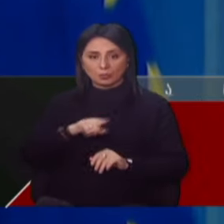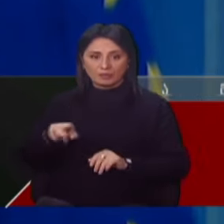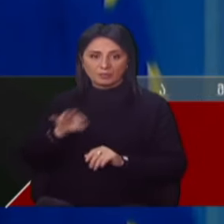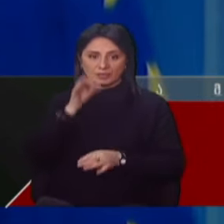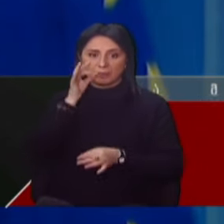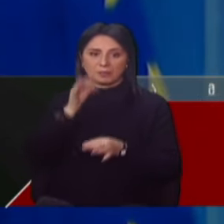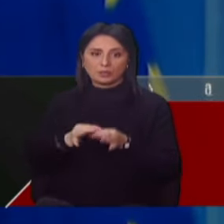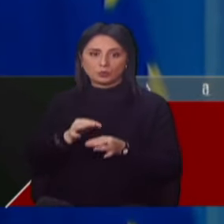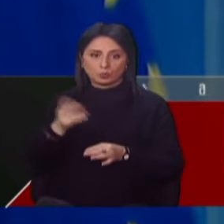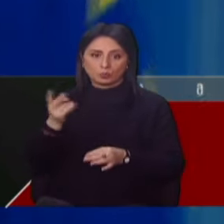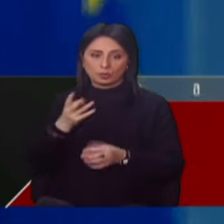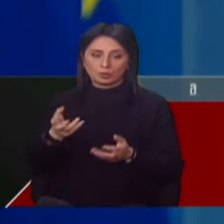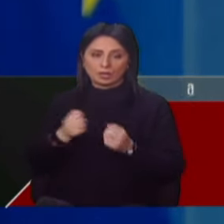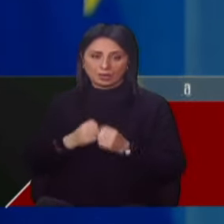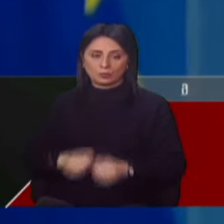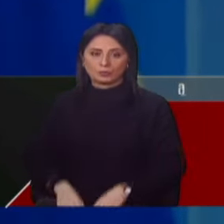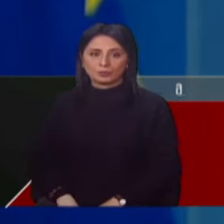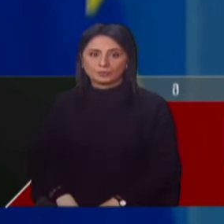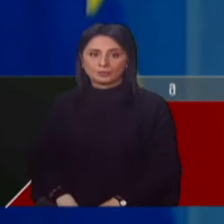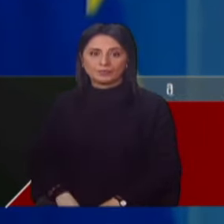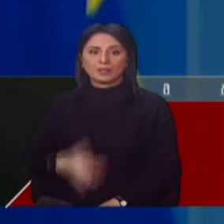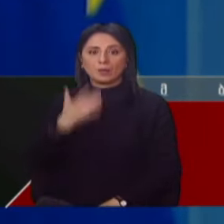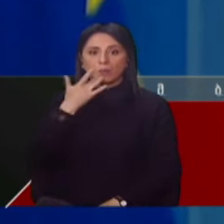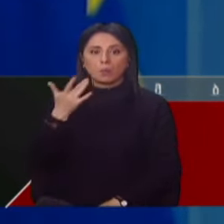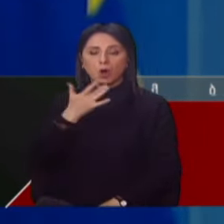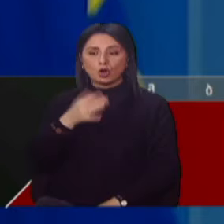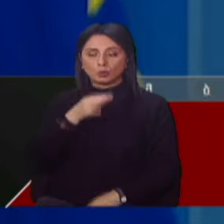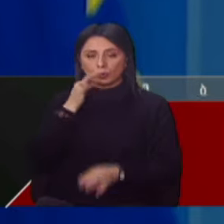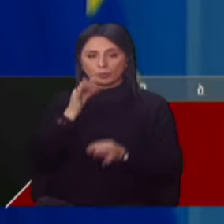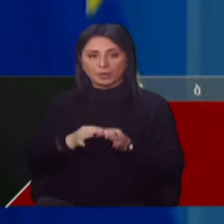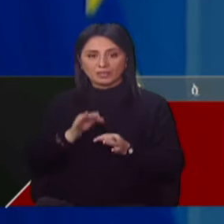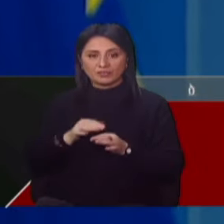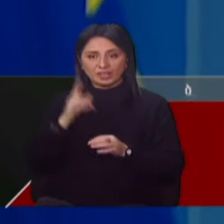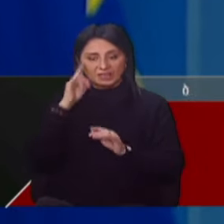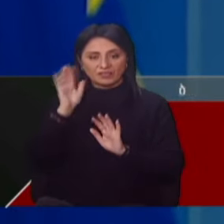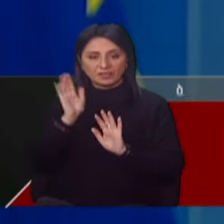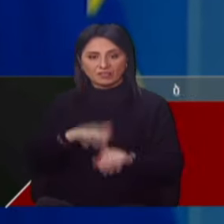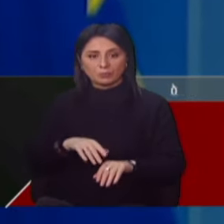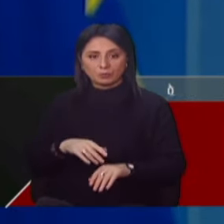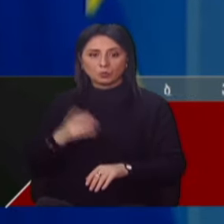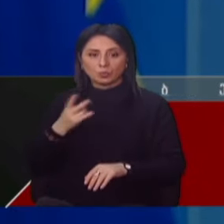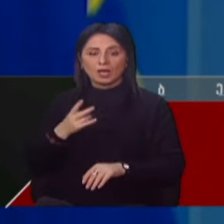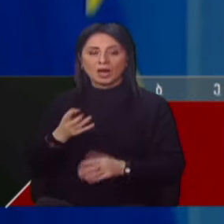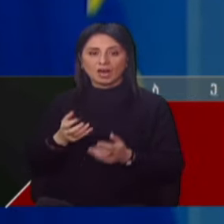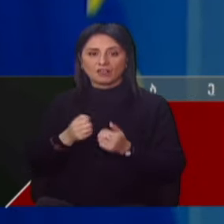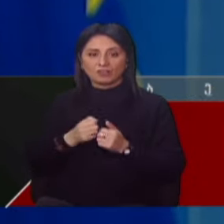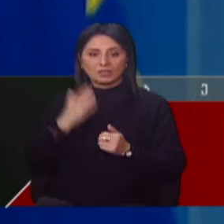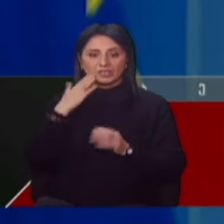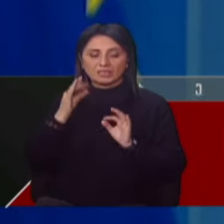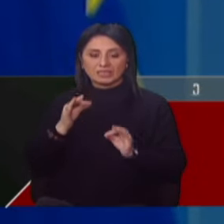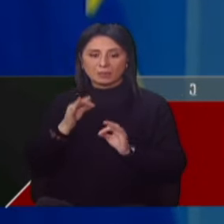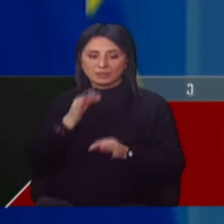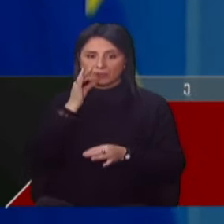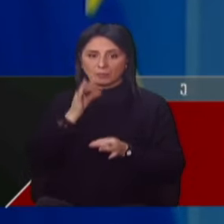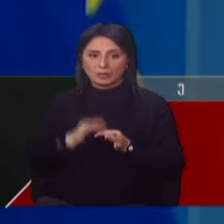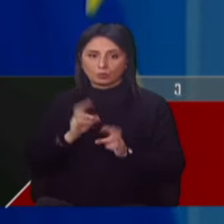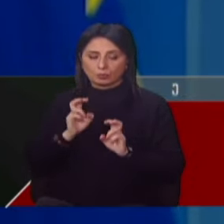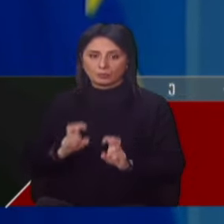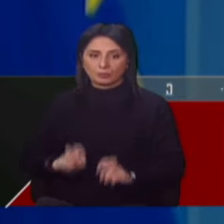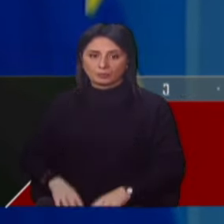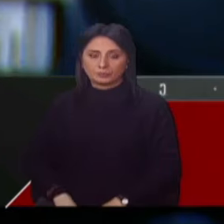ამაზე პასუხისგებლობა უნდა აიღოს. პოლიტიკური პასუხისგებლობას რო თავი დავანებოთ, უნდა აიღოს სამართლებრივი